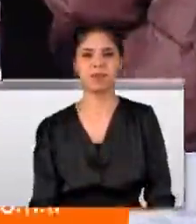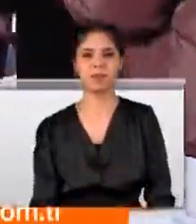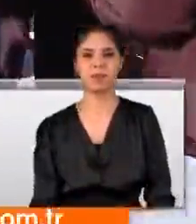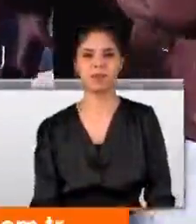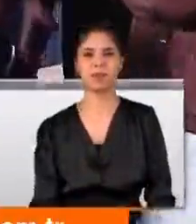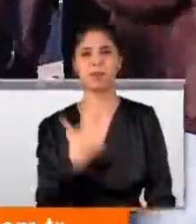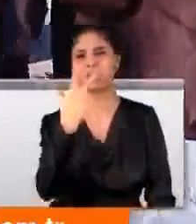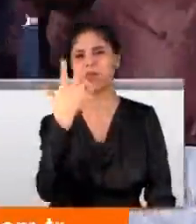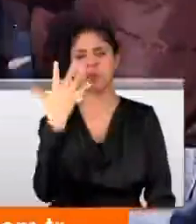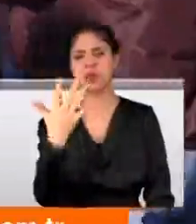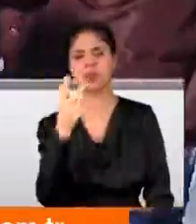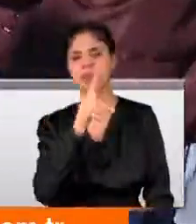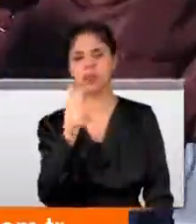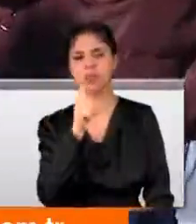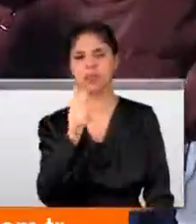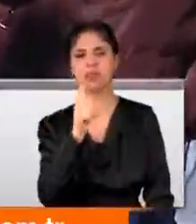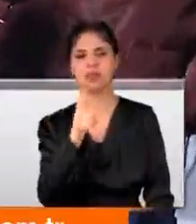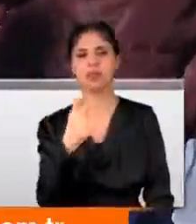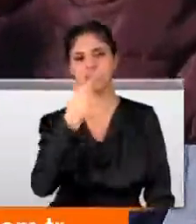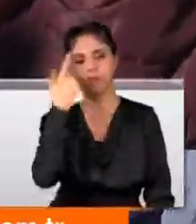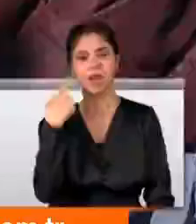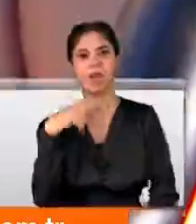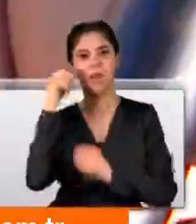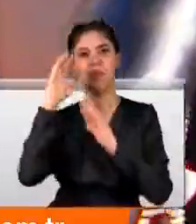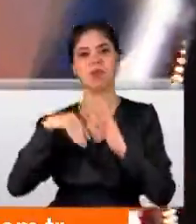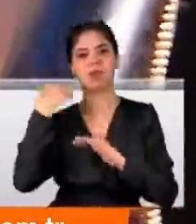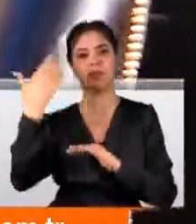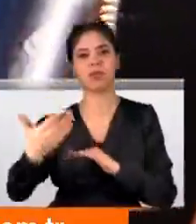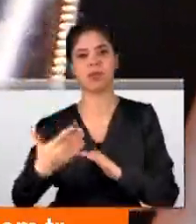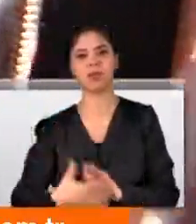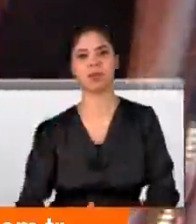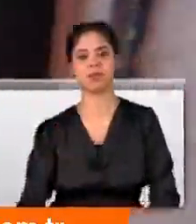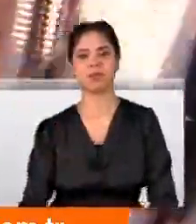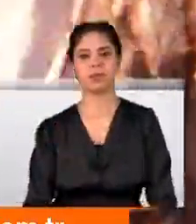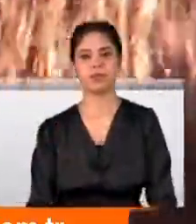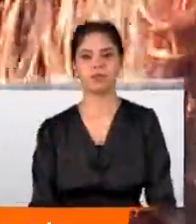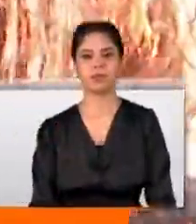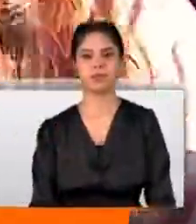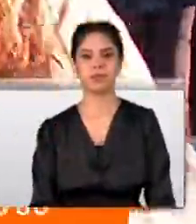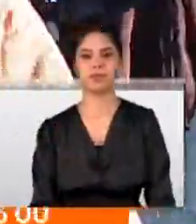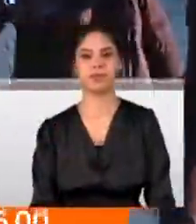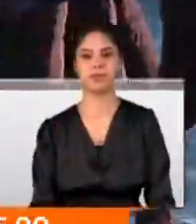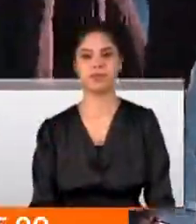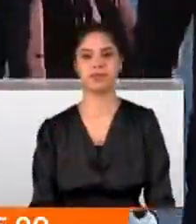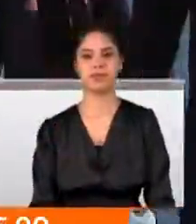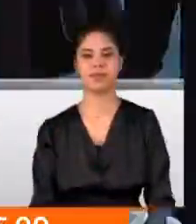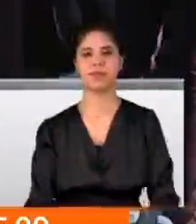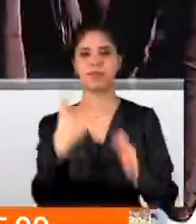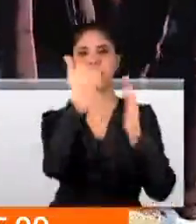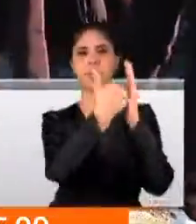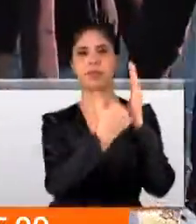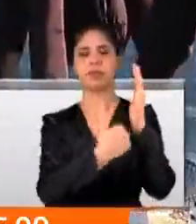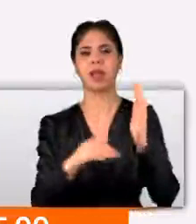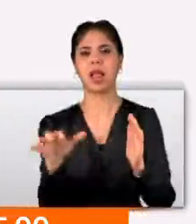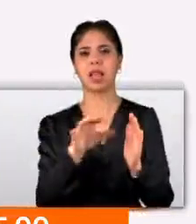3 yapıyor Maalesef öyle uyanıyoruz niye 25- 7,5 7.35 7.40 gidiyor öyle gidiyor